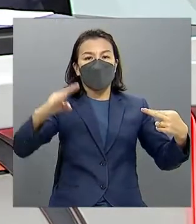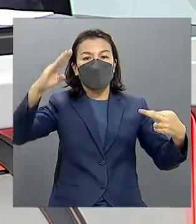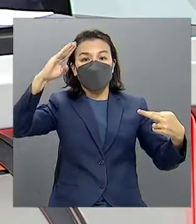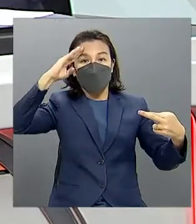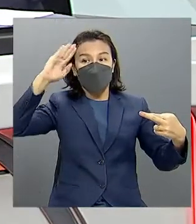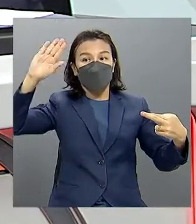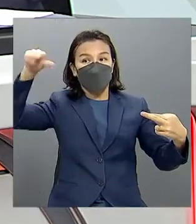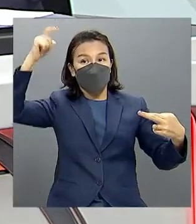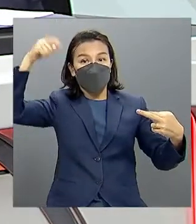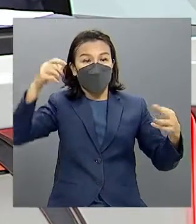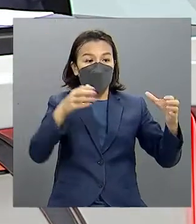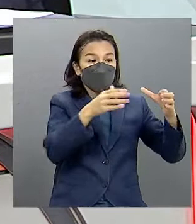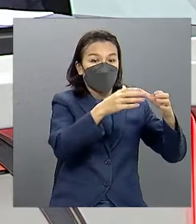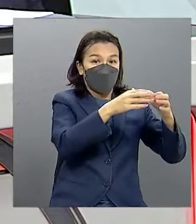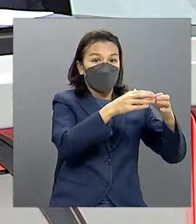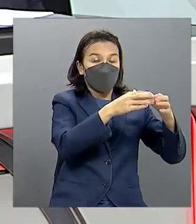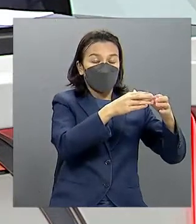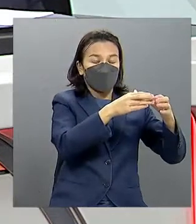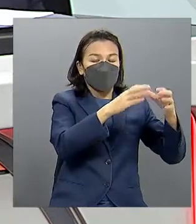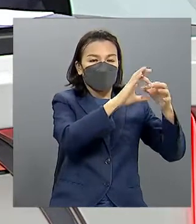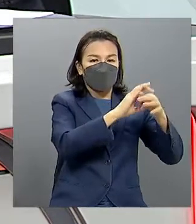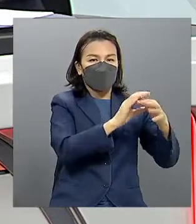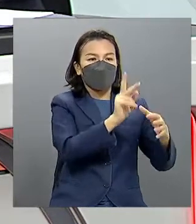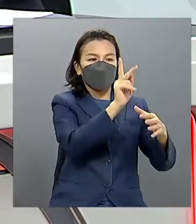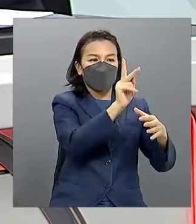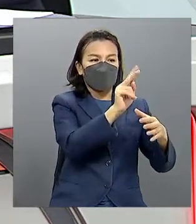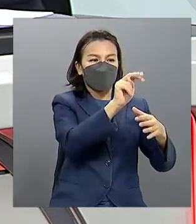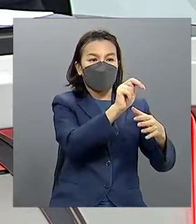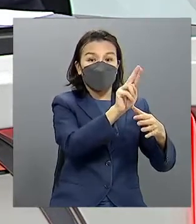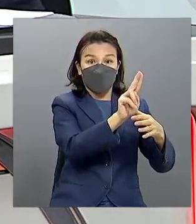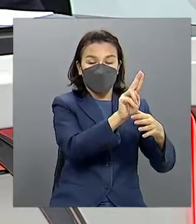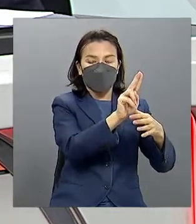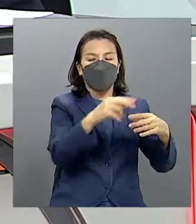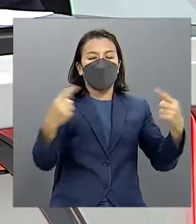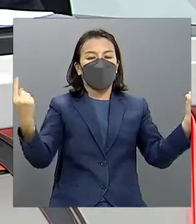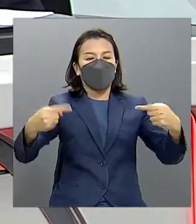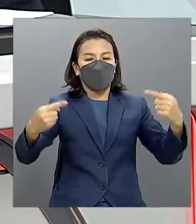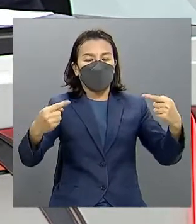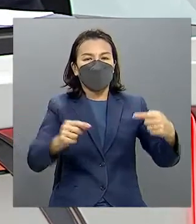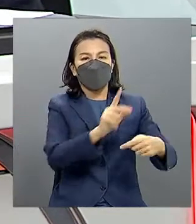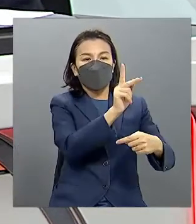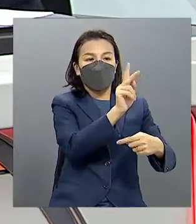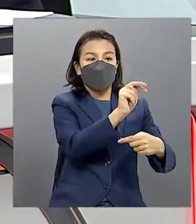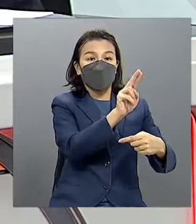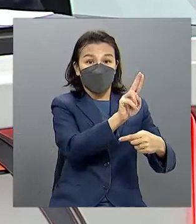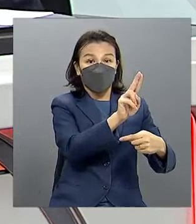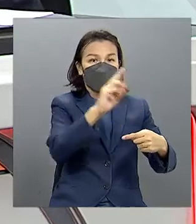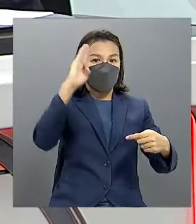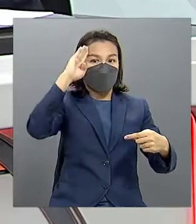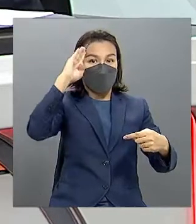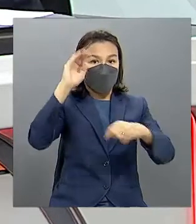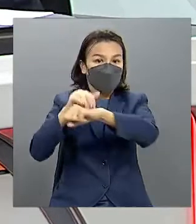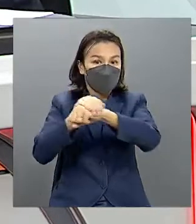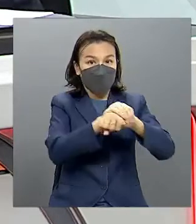กองกำลังสภาพแห่งชาติกะเหรี่ยงหรือว่าเคเอ็นยูครับล่าสุดทางเคเอ็นยูสามารถควบคุมตัวทหารเวียนมาได้แล้วไม่น้อยกว่าเสร็จ